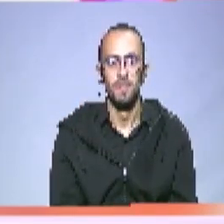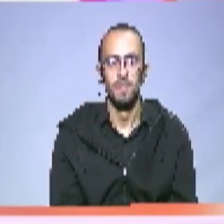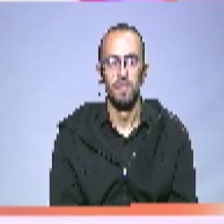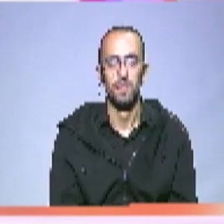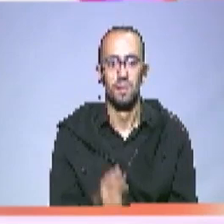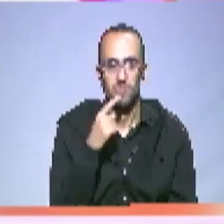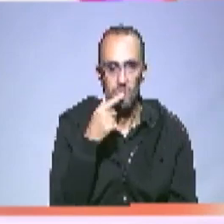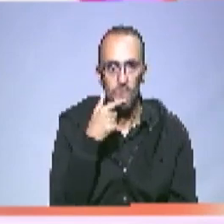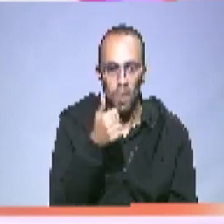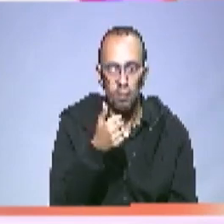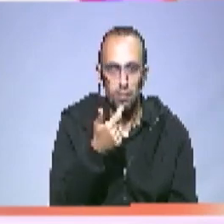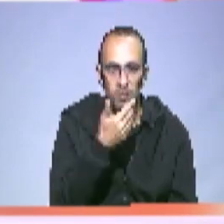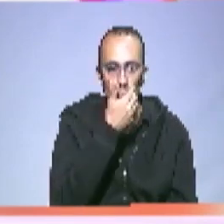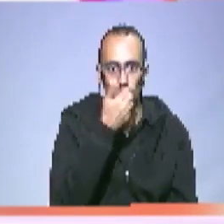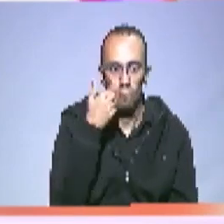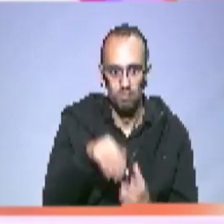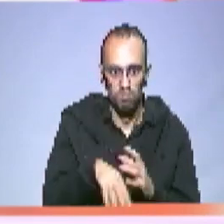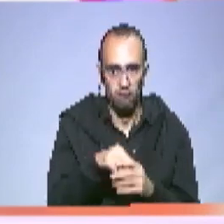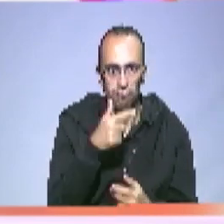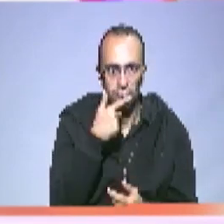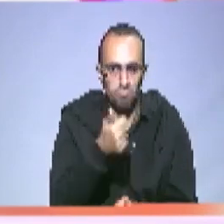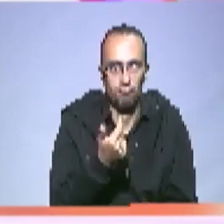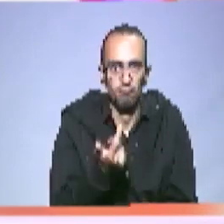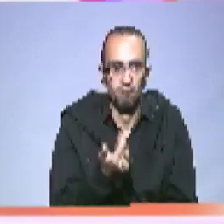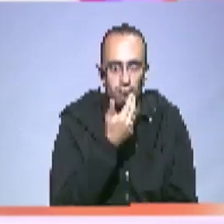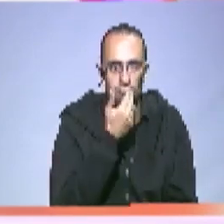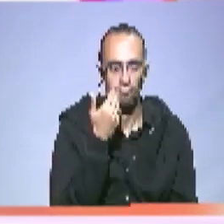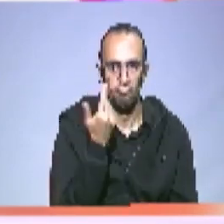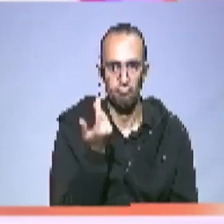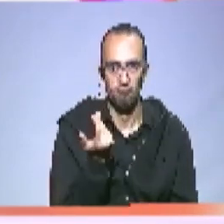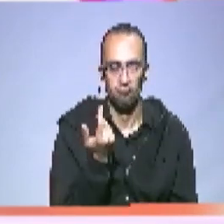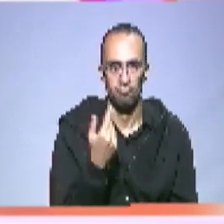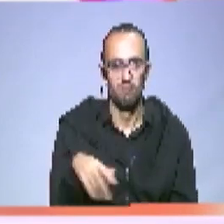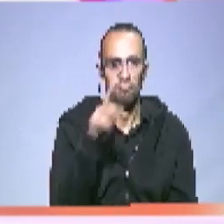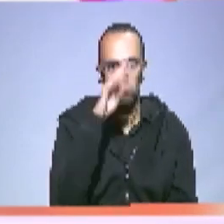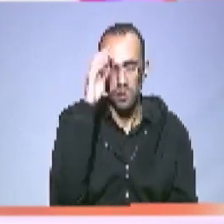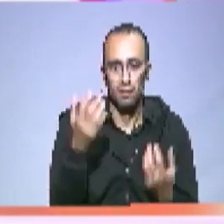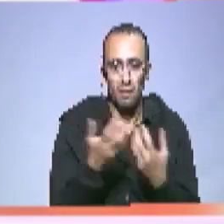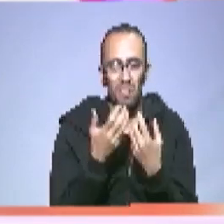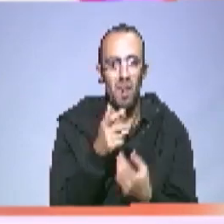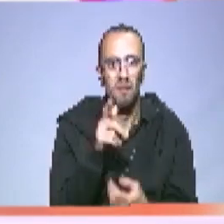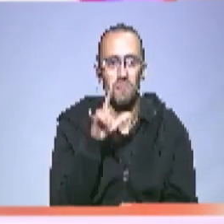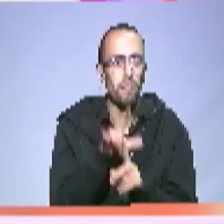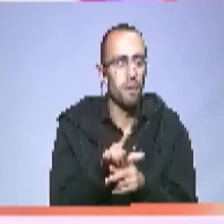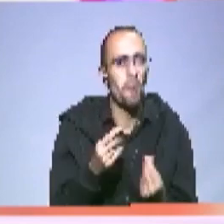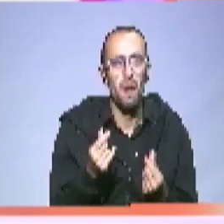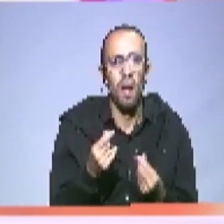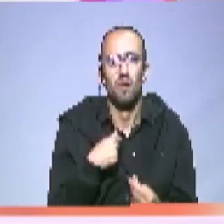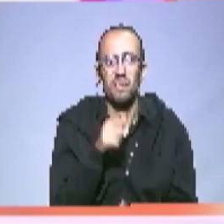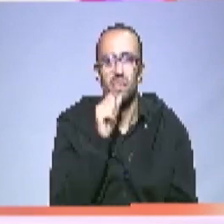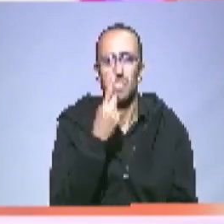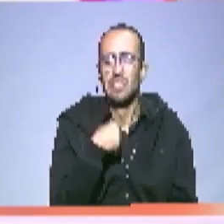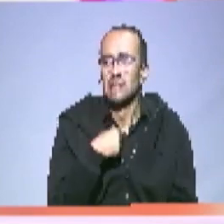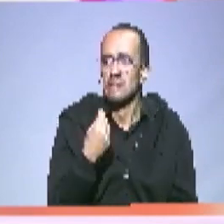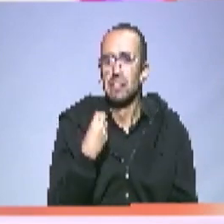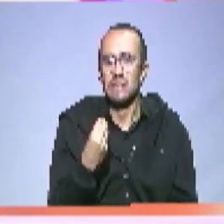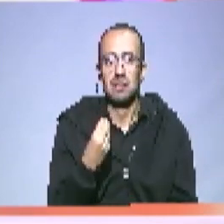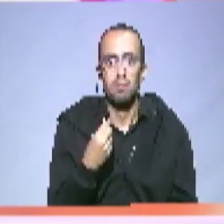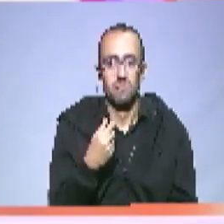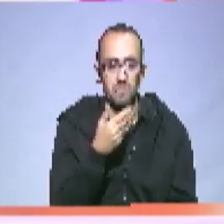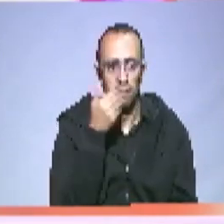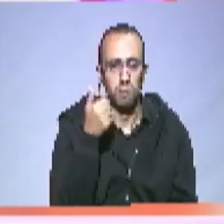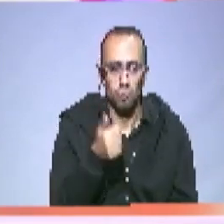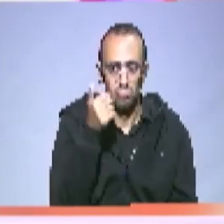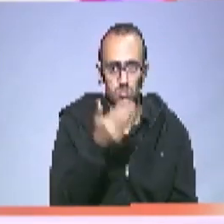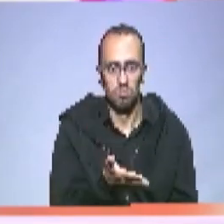كمان ينفع نعملها في الصوم يعني، ما تبقاش ان احنا او اللي بيحب الكولسلو ما يبقاش بس في الفطار يعني.